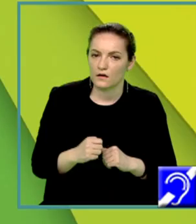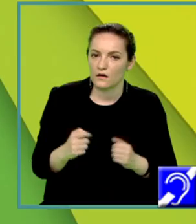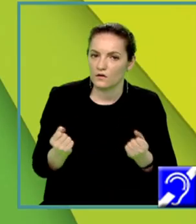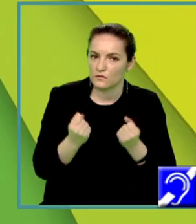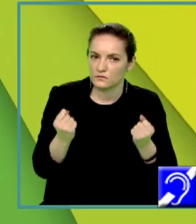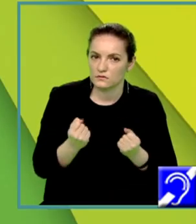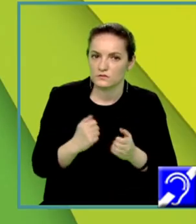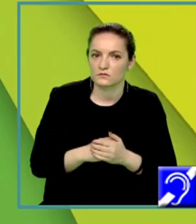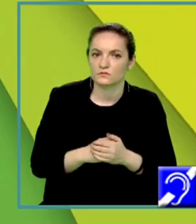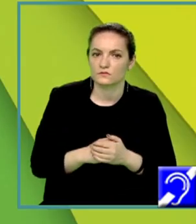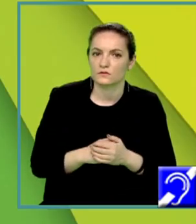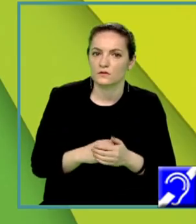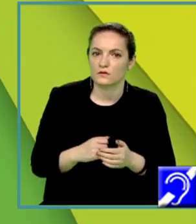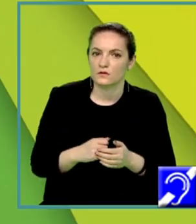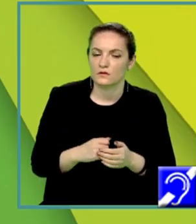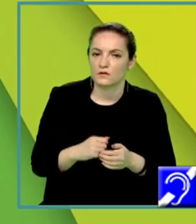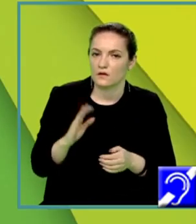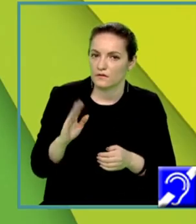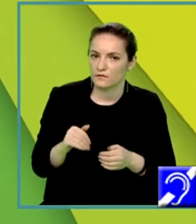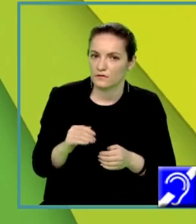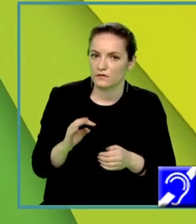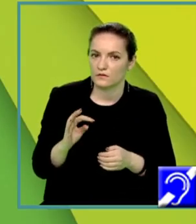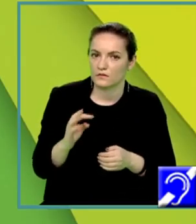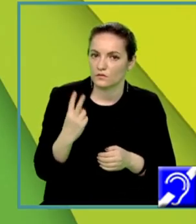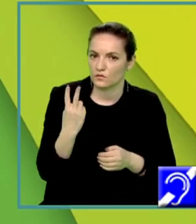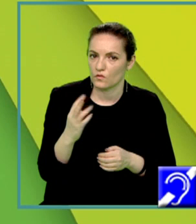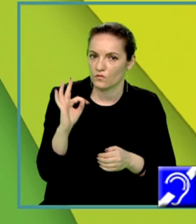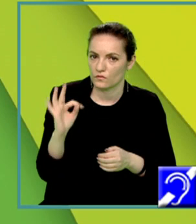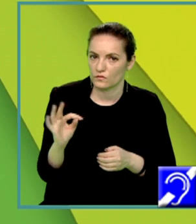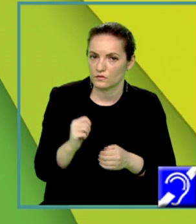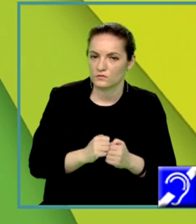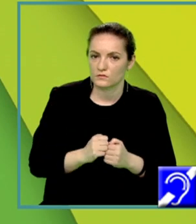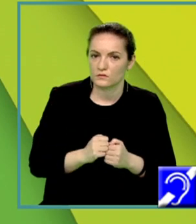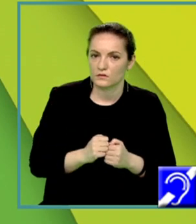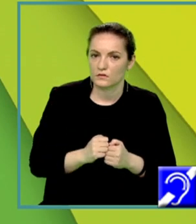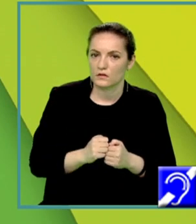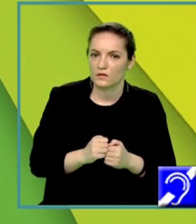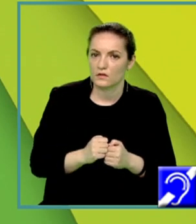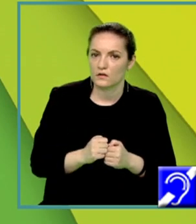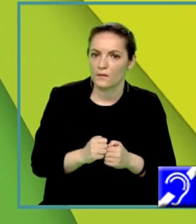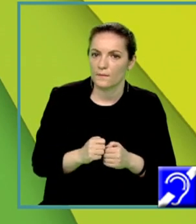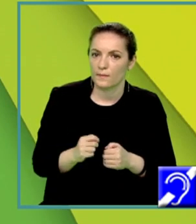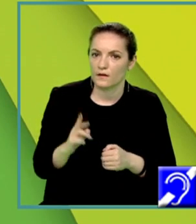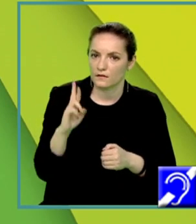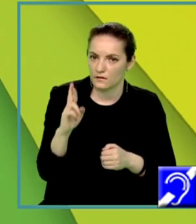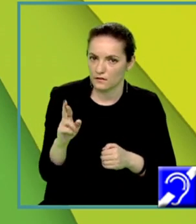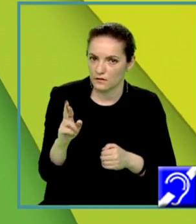propun, se consideră de data aceasta două funcții, ambele definite pe mulțimea numerelor reale cu valori în